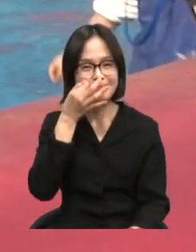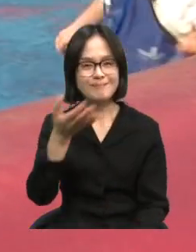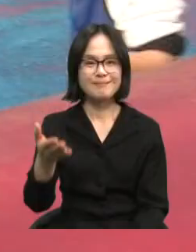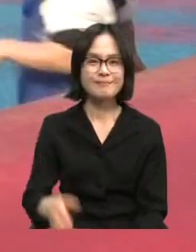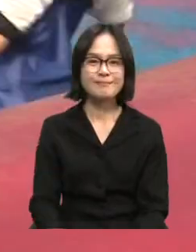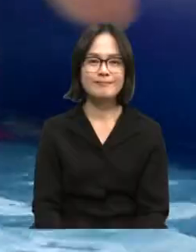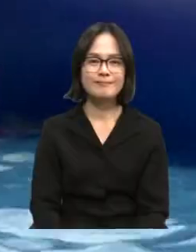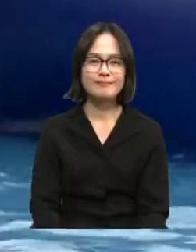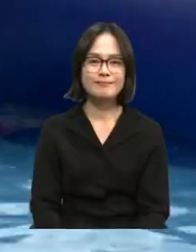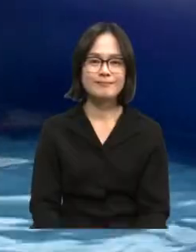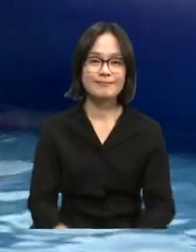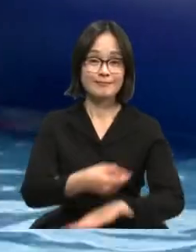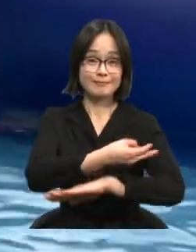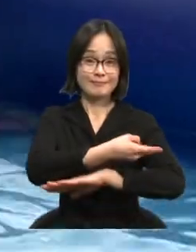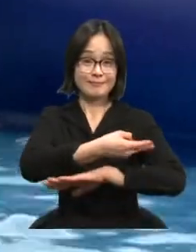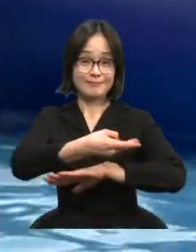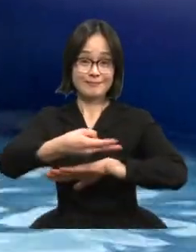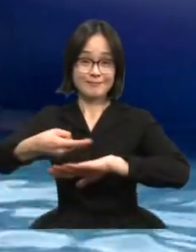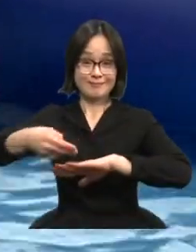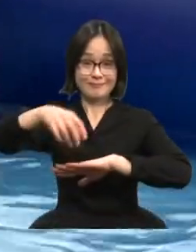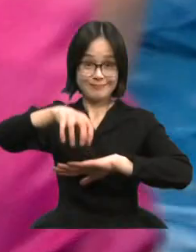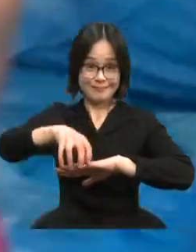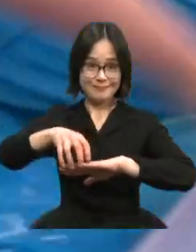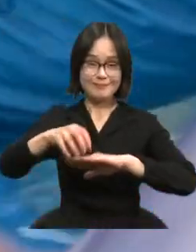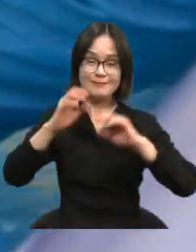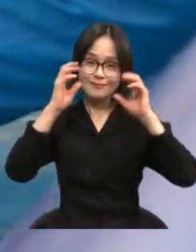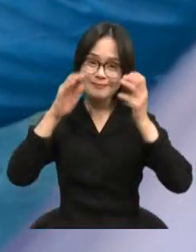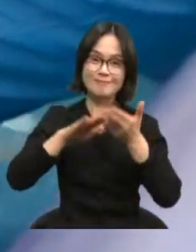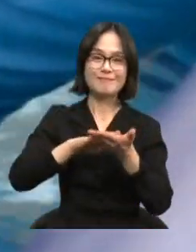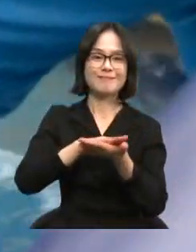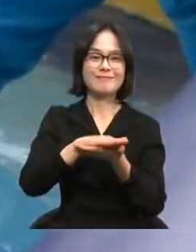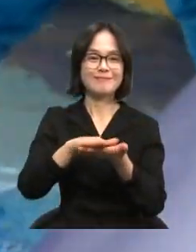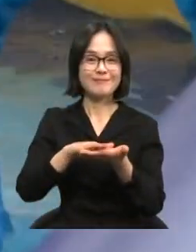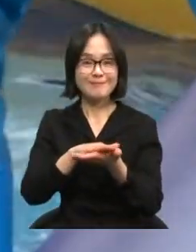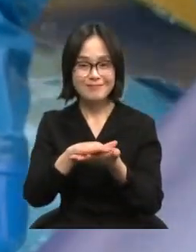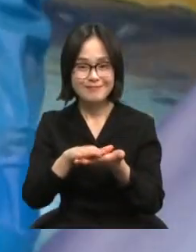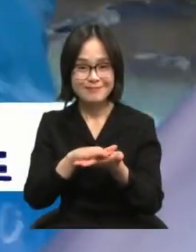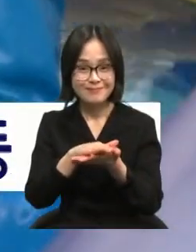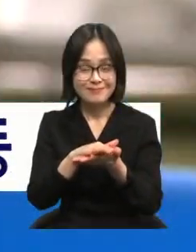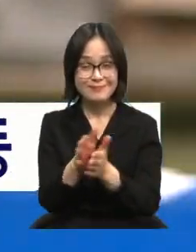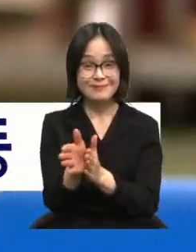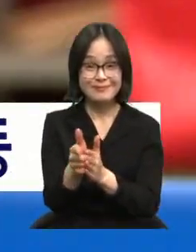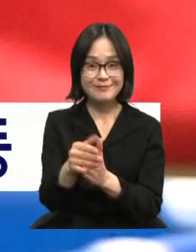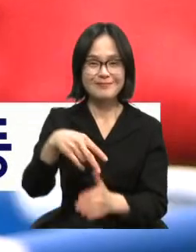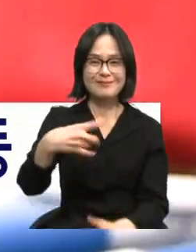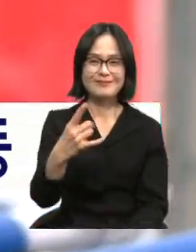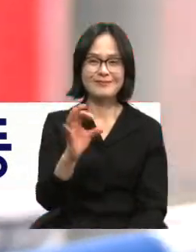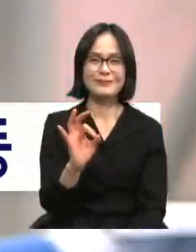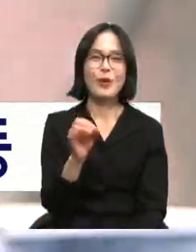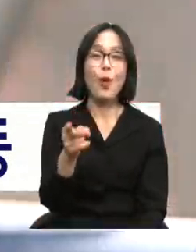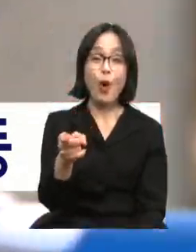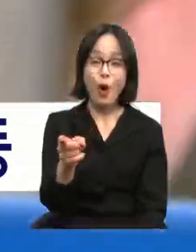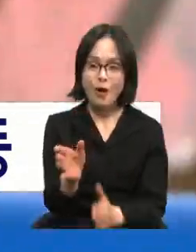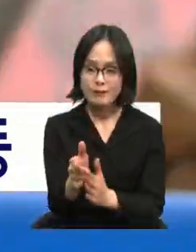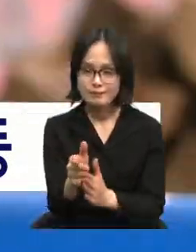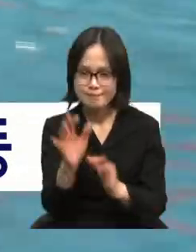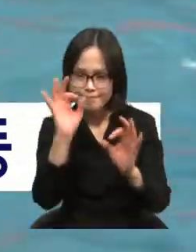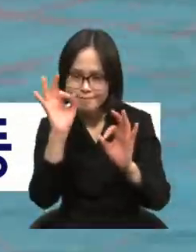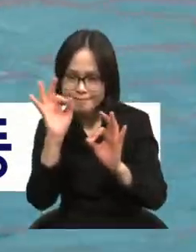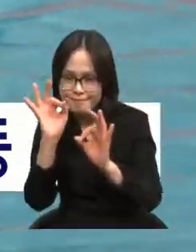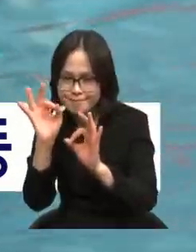큰 물놀이장에 아이들이 뛰어다닙니다. 신중하게 송어의 위치를 살피고 쏜살같이 다가갑니다.